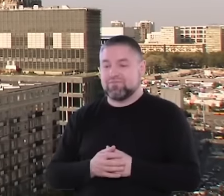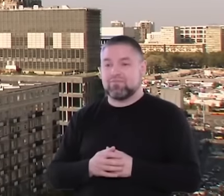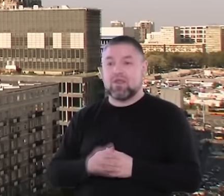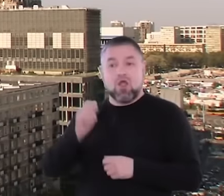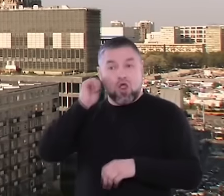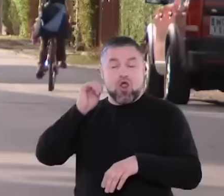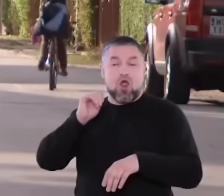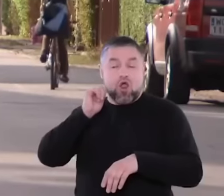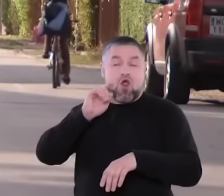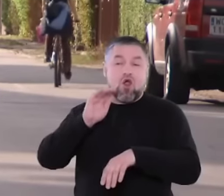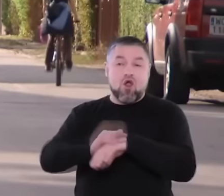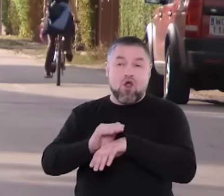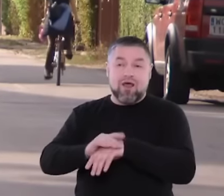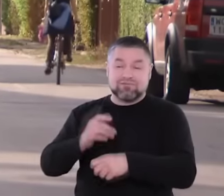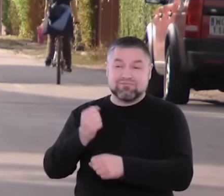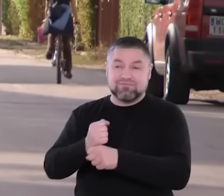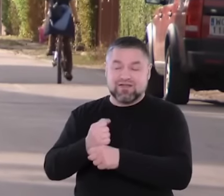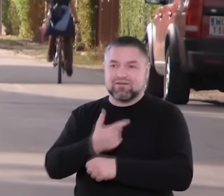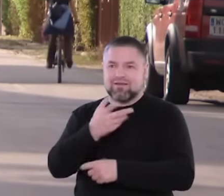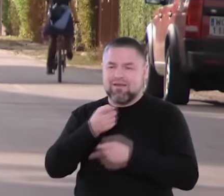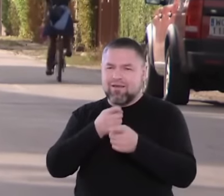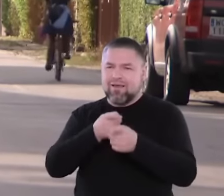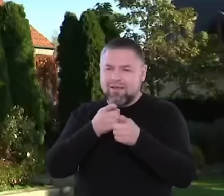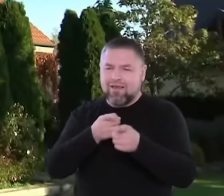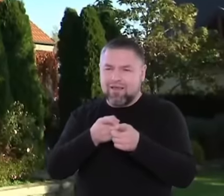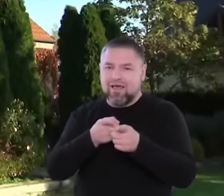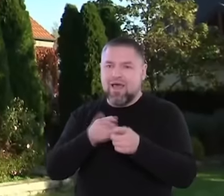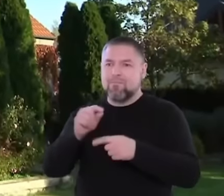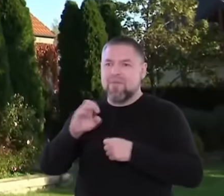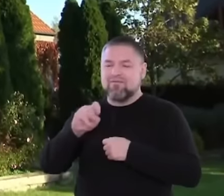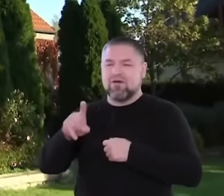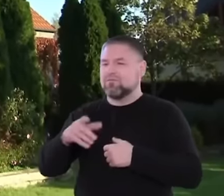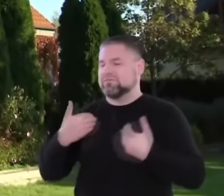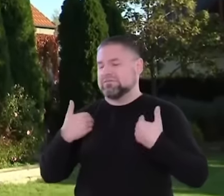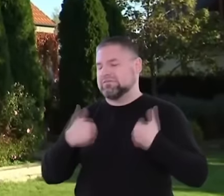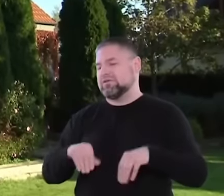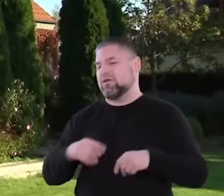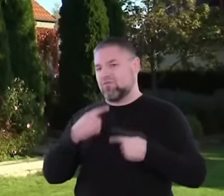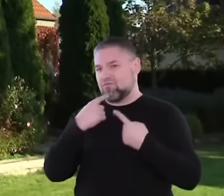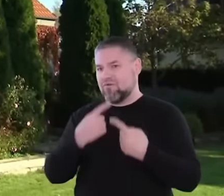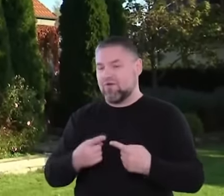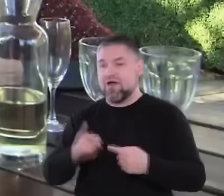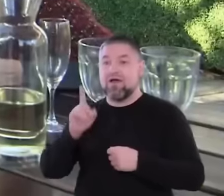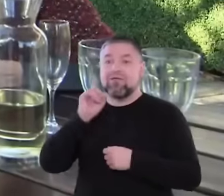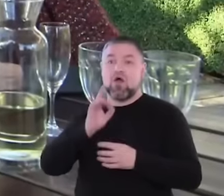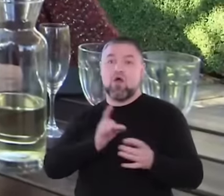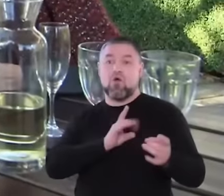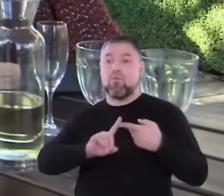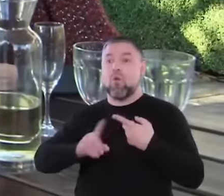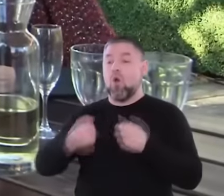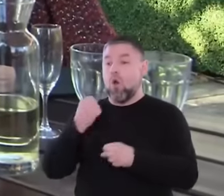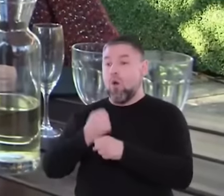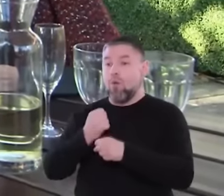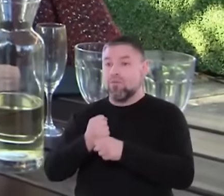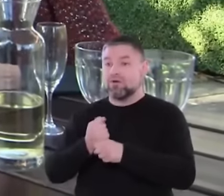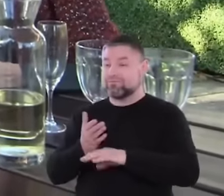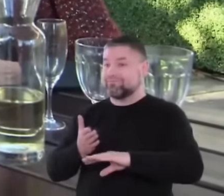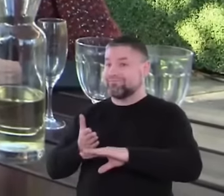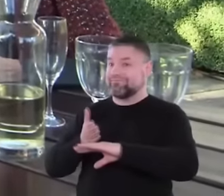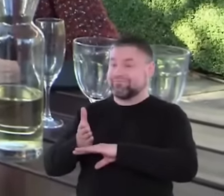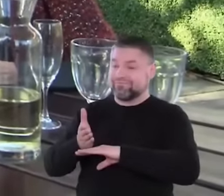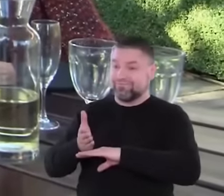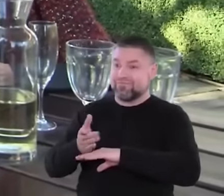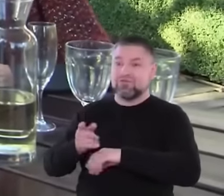Kolega z pracy jeszcze kilkakrotnie nagabywał Pawła, ale ten nie dał się sprowokować. 30-latek zaraz po pracy pojechał do Anity,